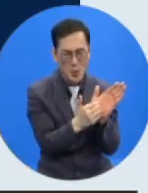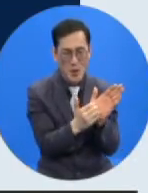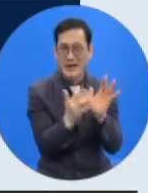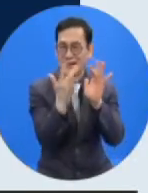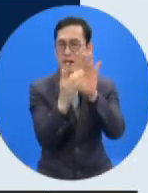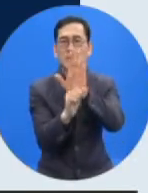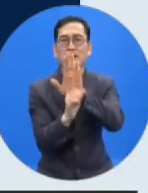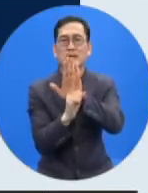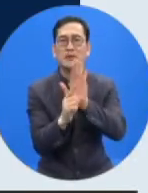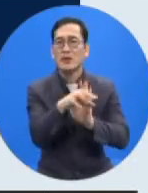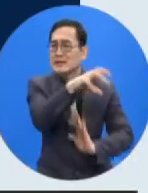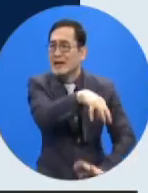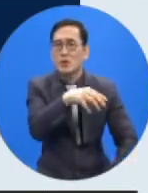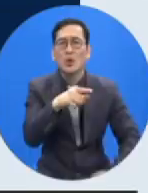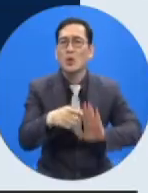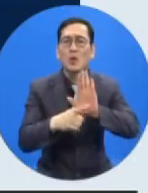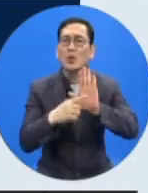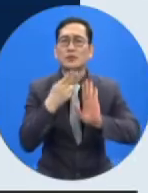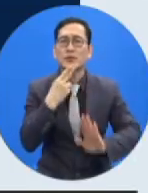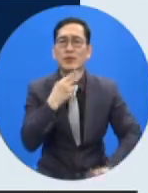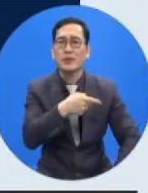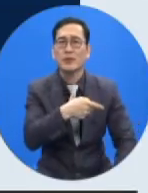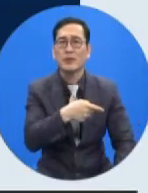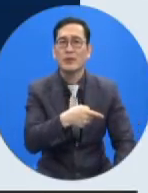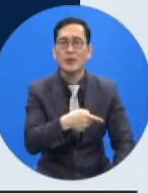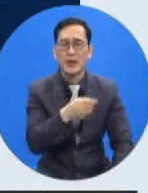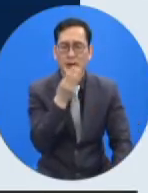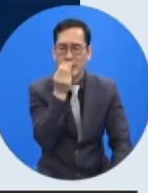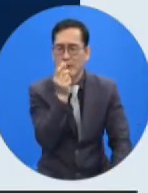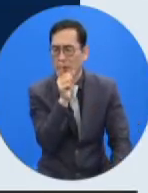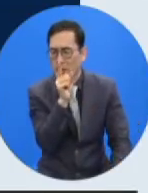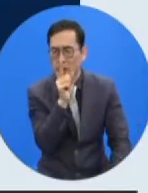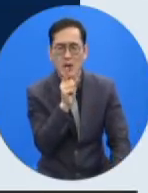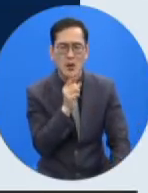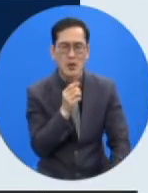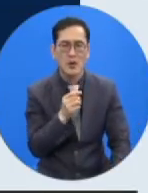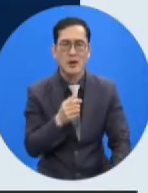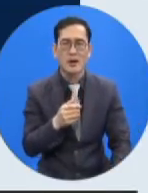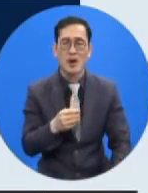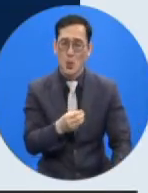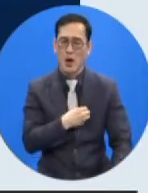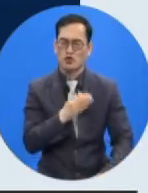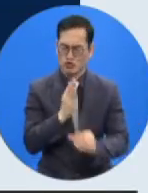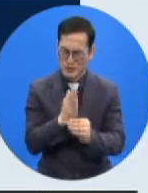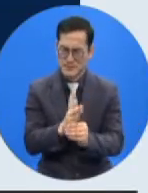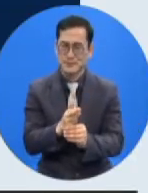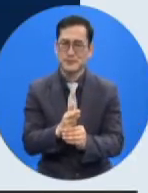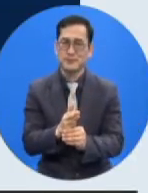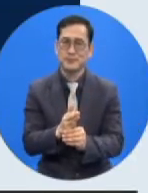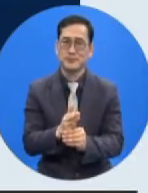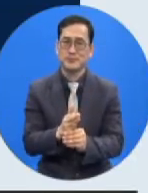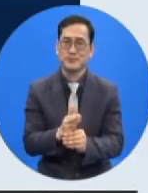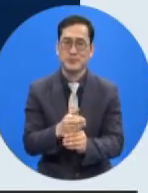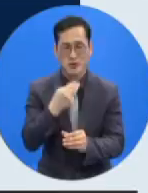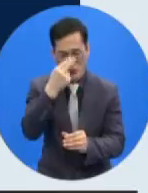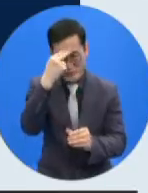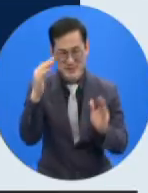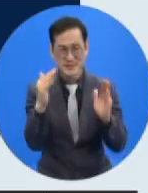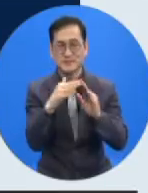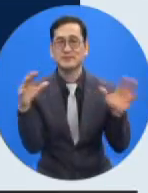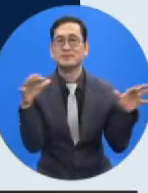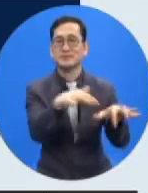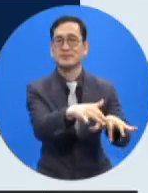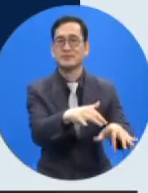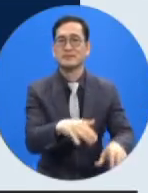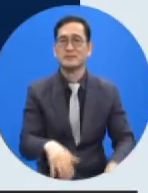인터넷상에서도 위치도 공개를 안 하고 그러니까 이른바 아까 박상천 교수님 얘기하셨던 회원들끼리 유명한 사람들 어느